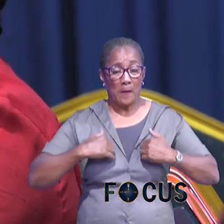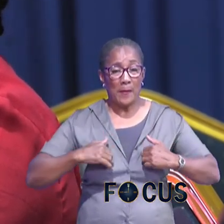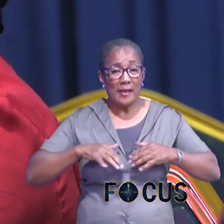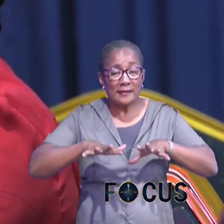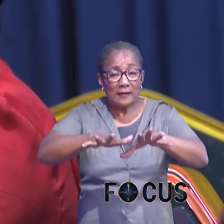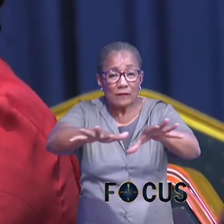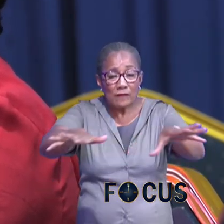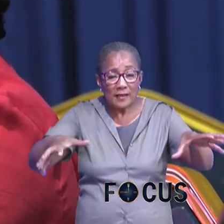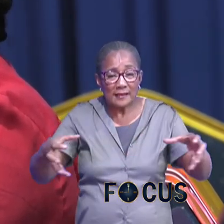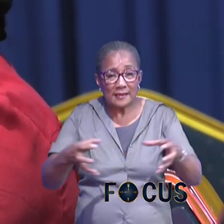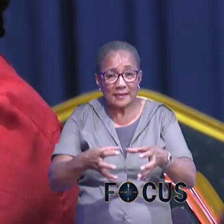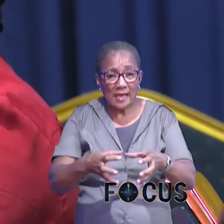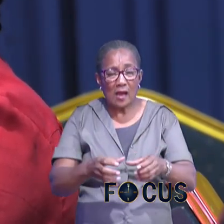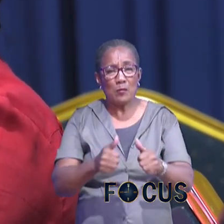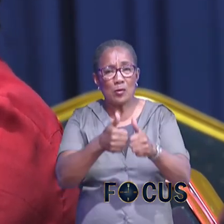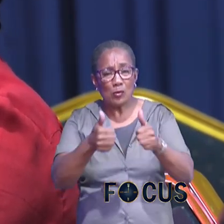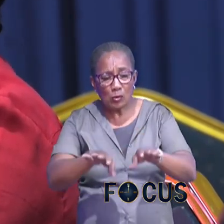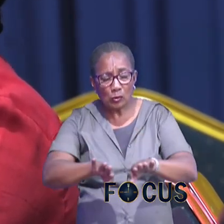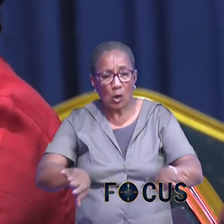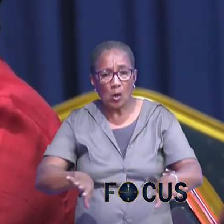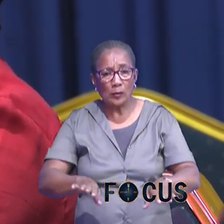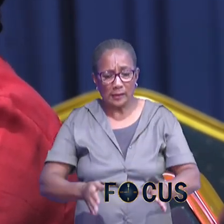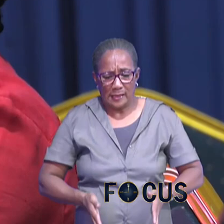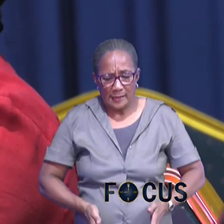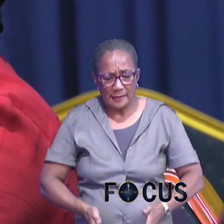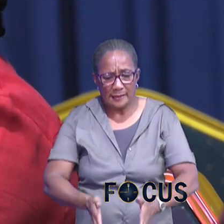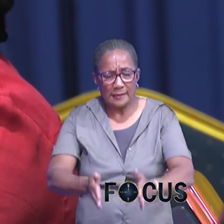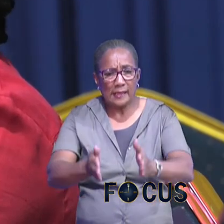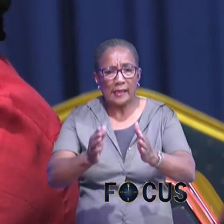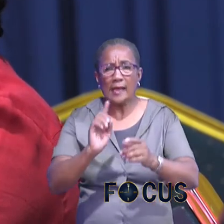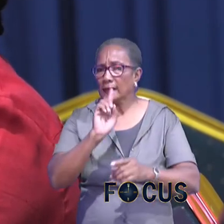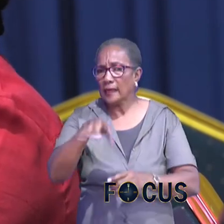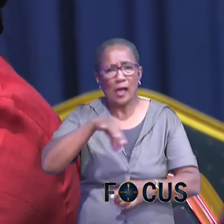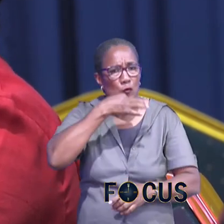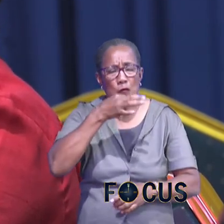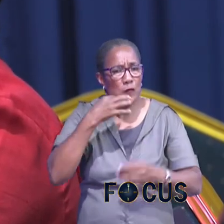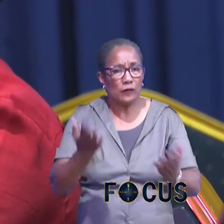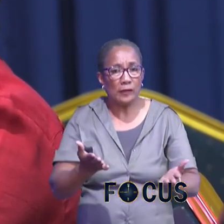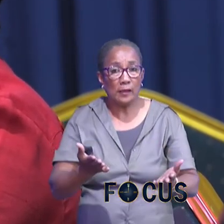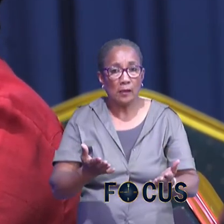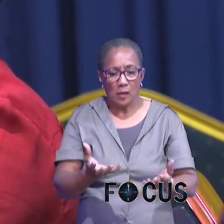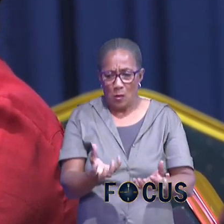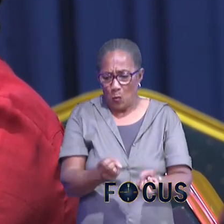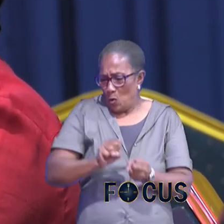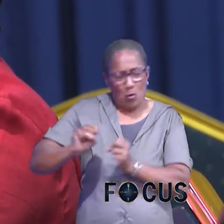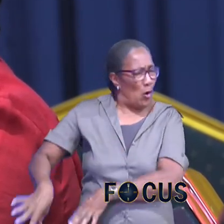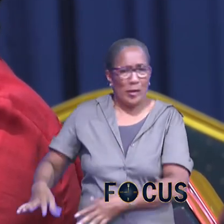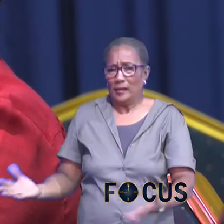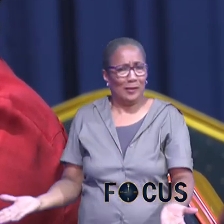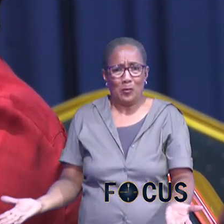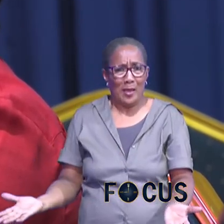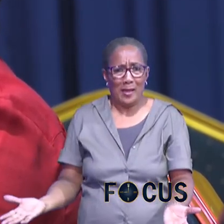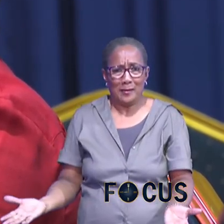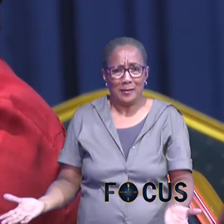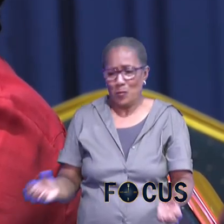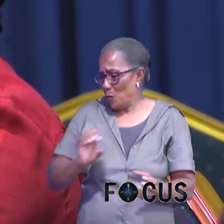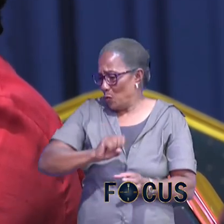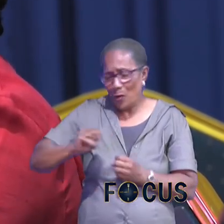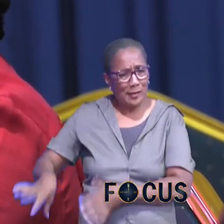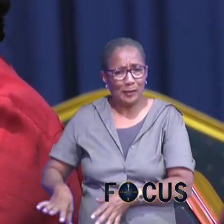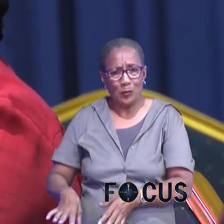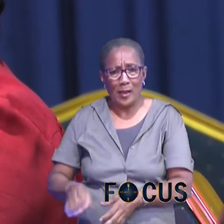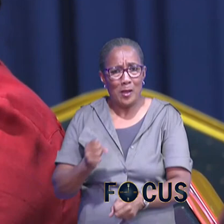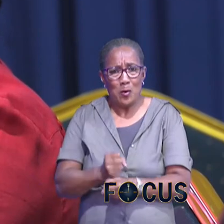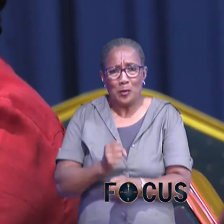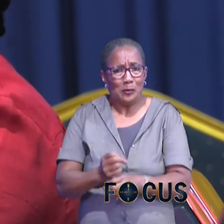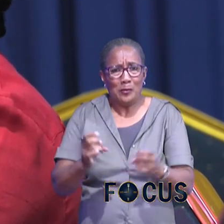minim mogelijk. Nogwa straat als je niets te doen hebt. We gooien het gewoon weg. Gewoon gooien we ze weg. En